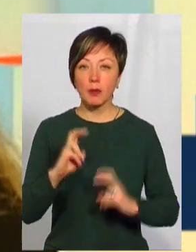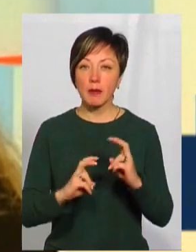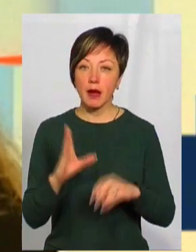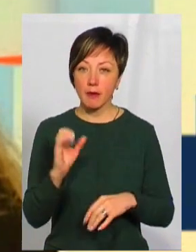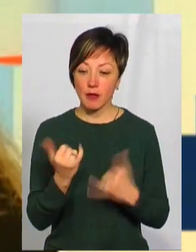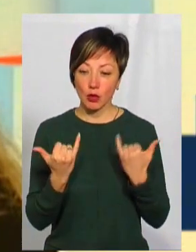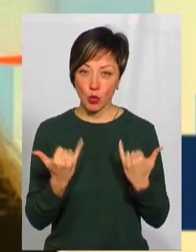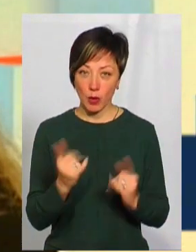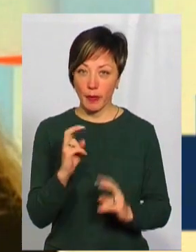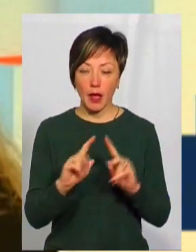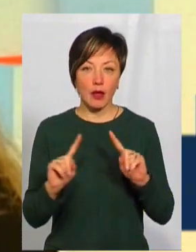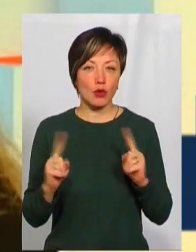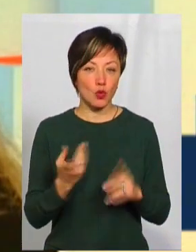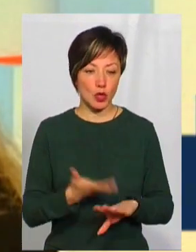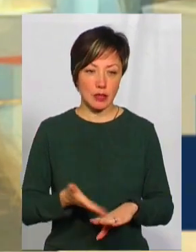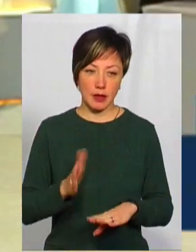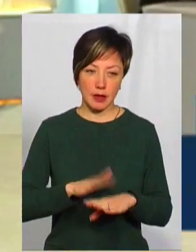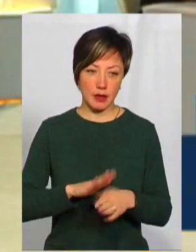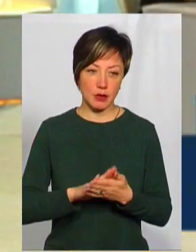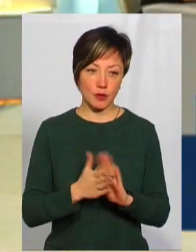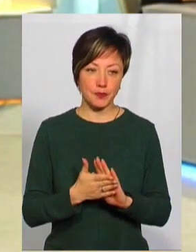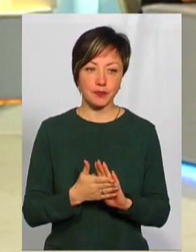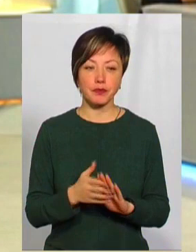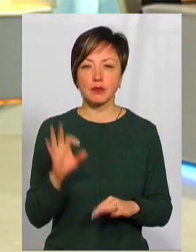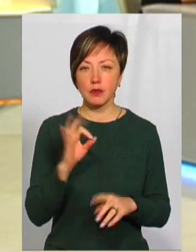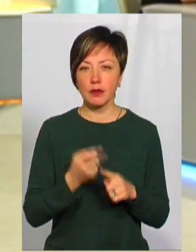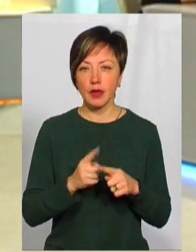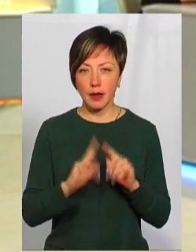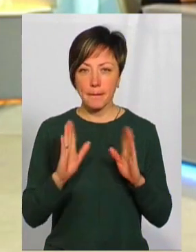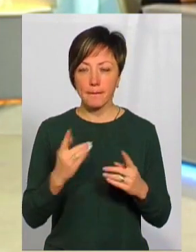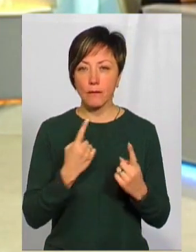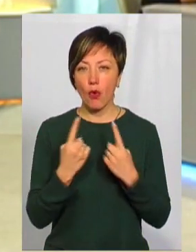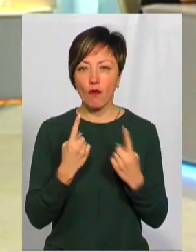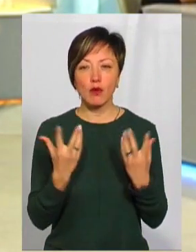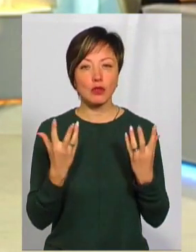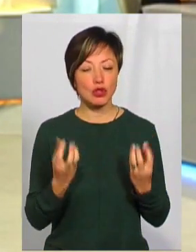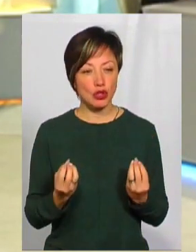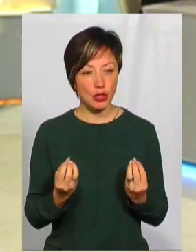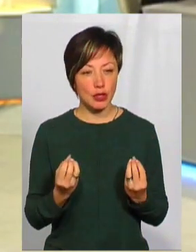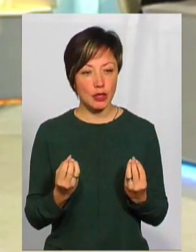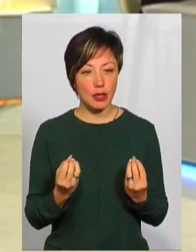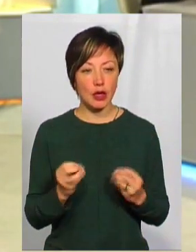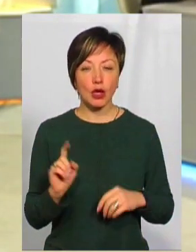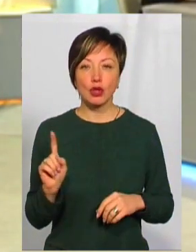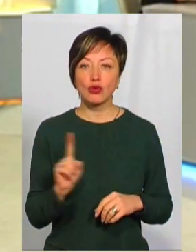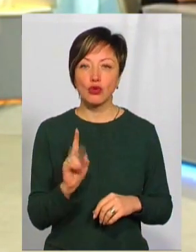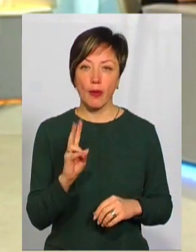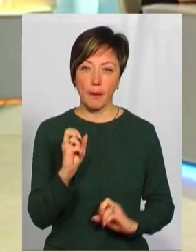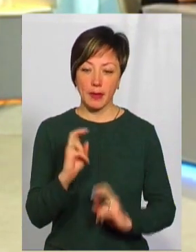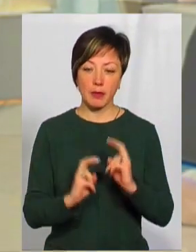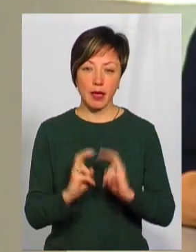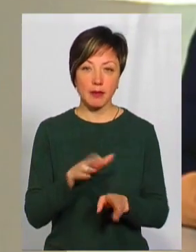на підприємстві дуже скрутна ситуація. Ну, ми про це поговоримо ще. Про те, що на